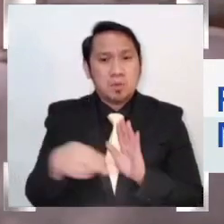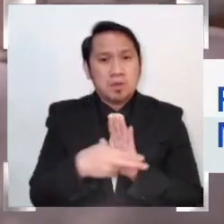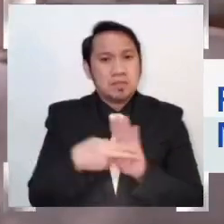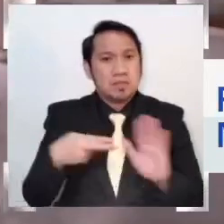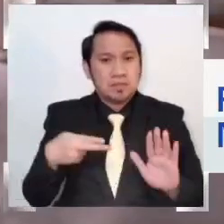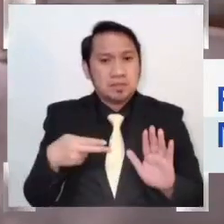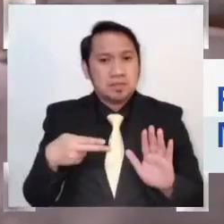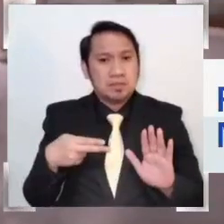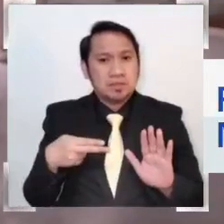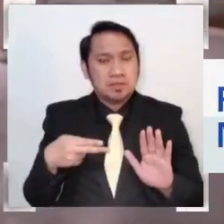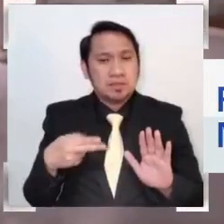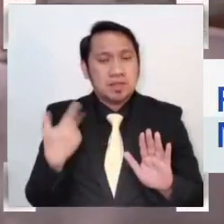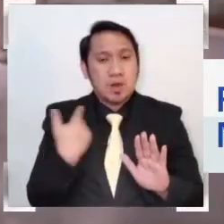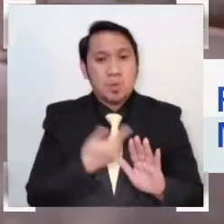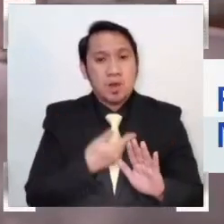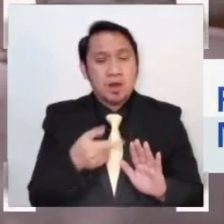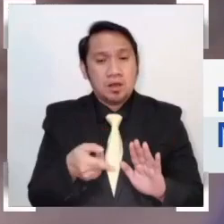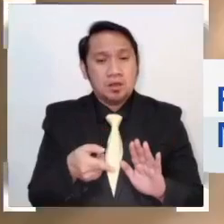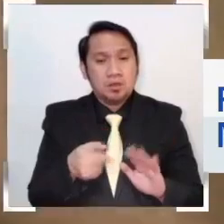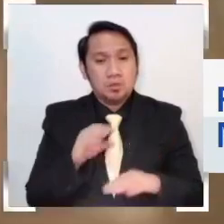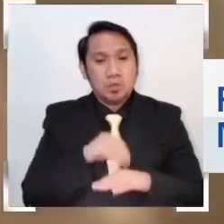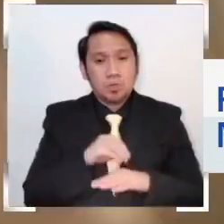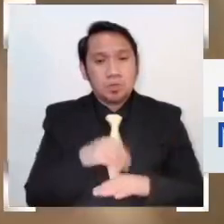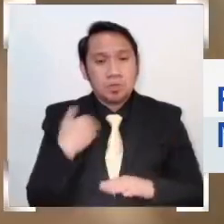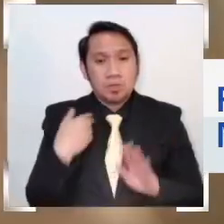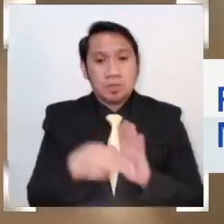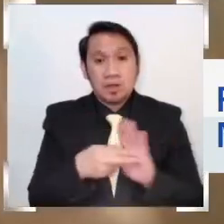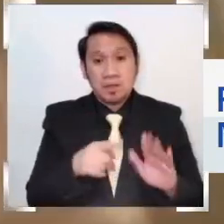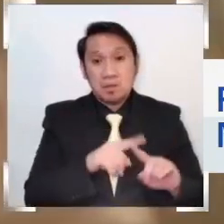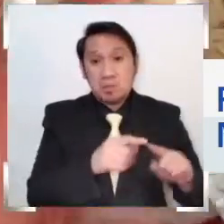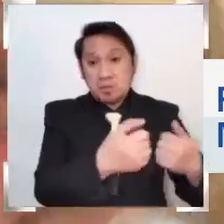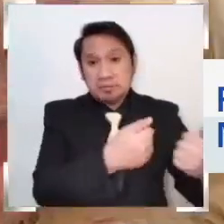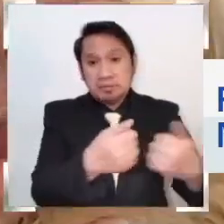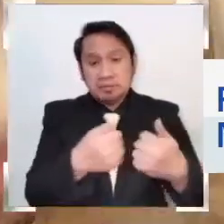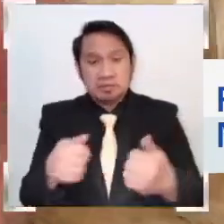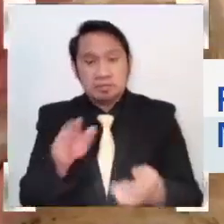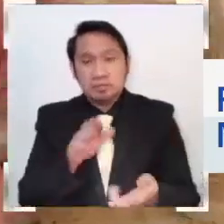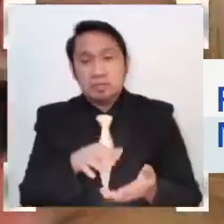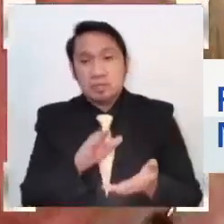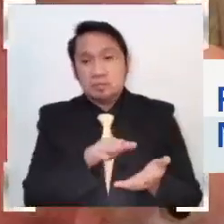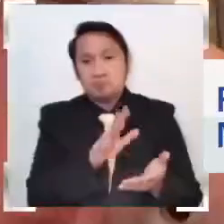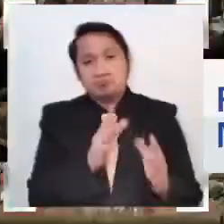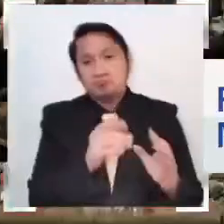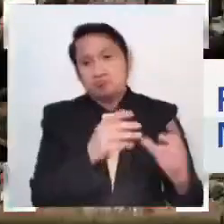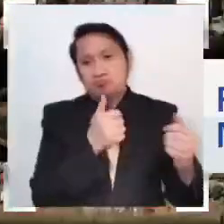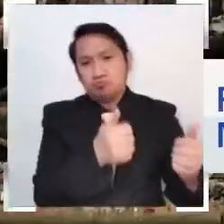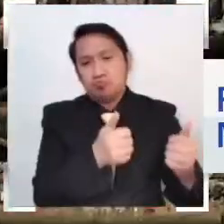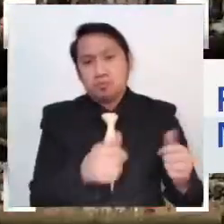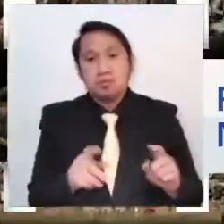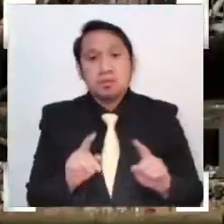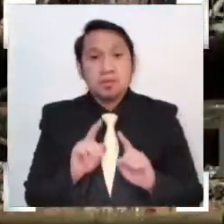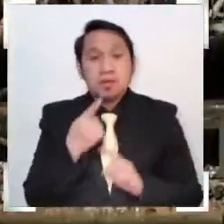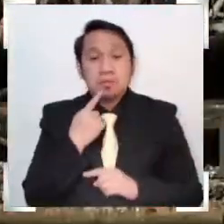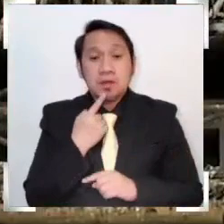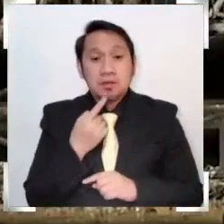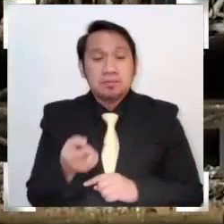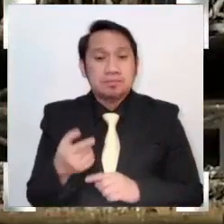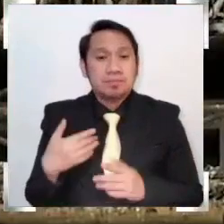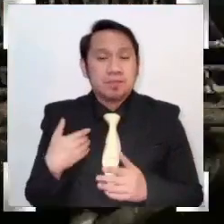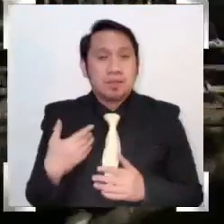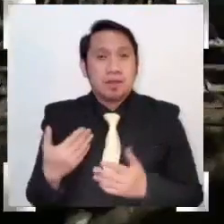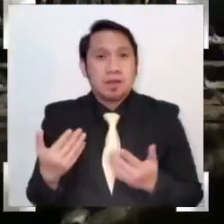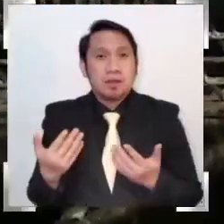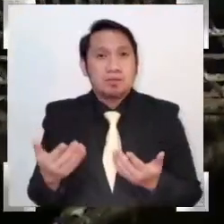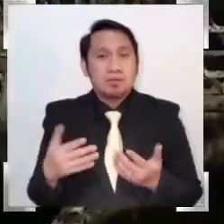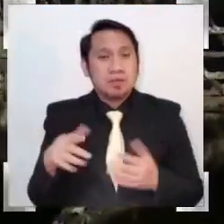mga pakumbindinsya namin, malakas na. Sabi ng United Broiler Raisers Association o UBRA, mababa ang farm gate price ng manok